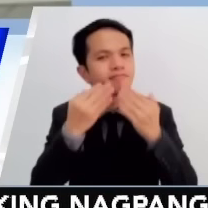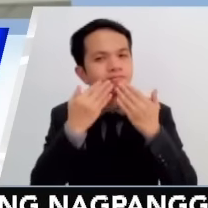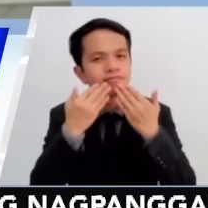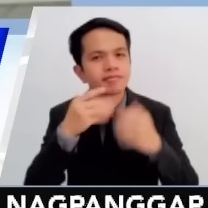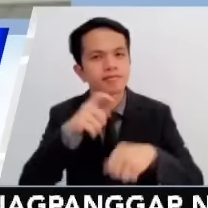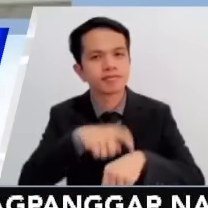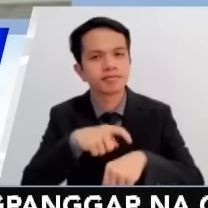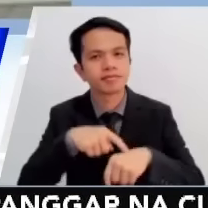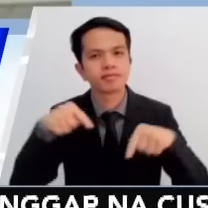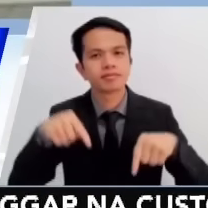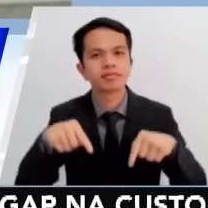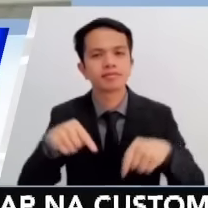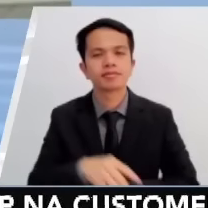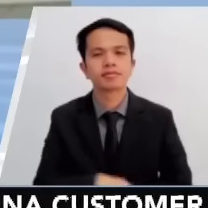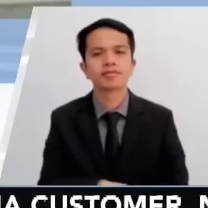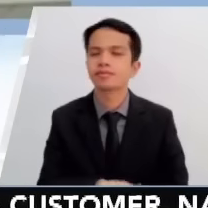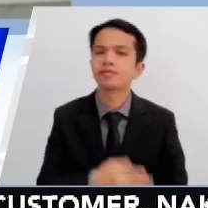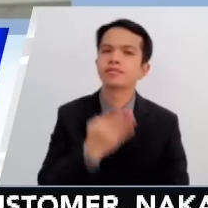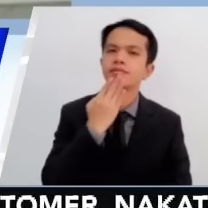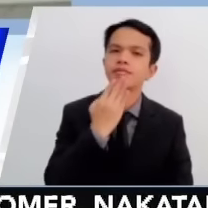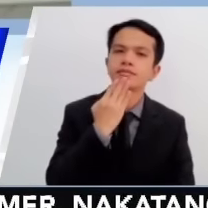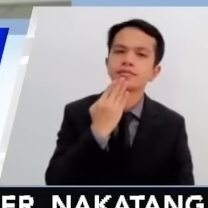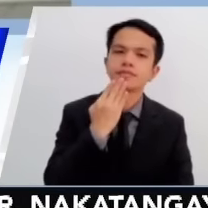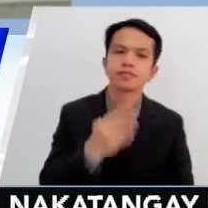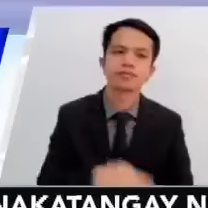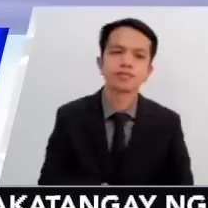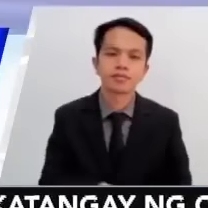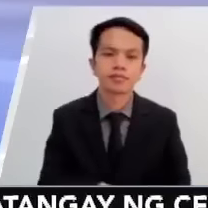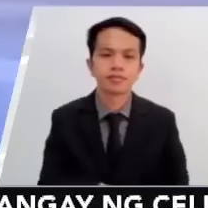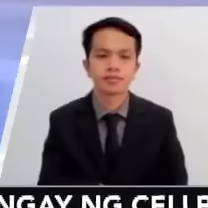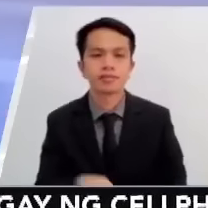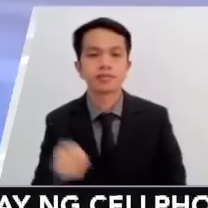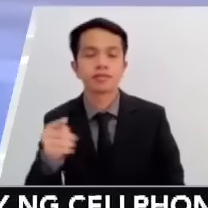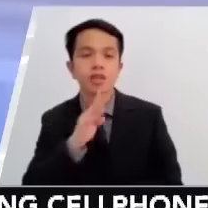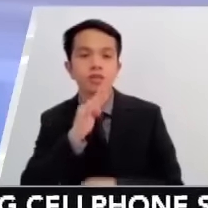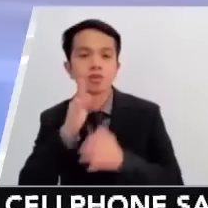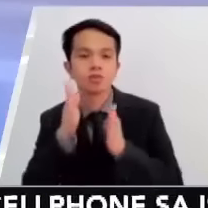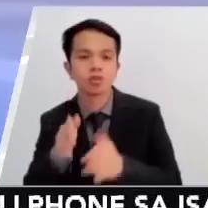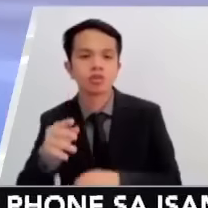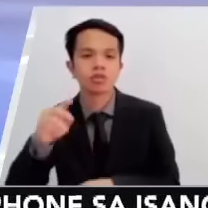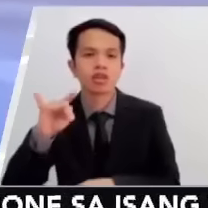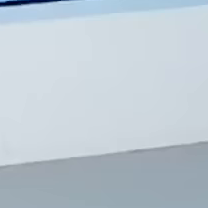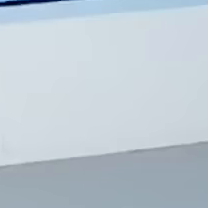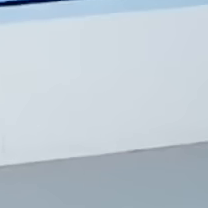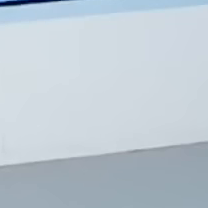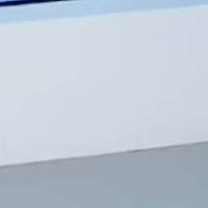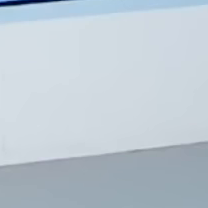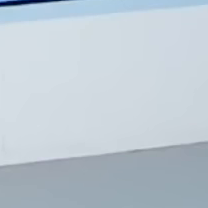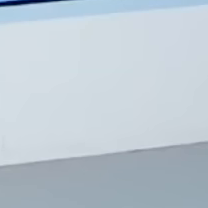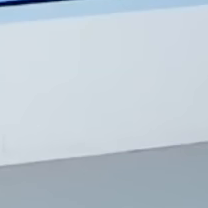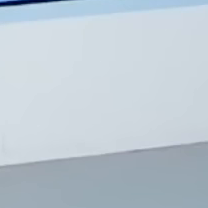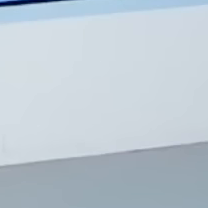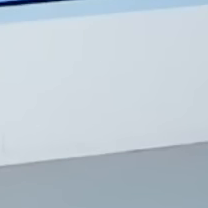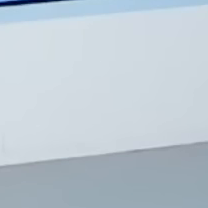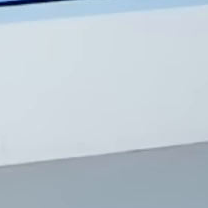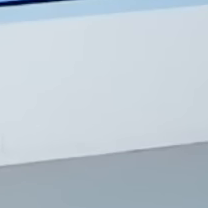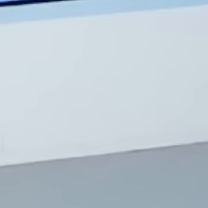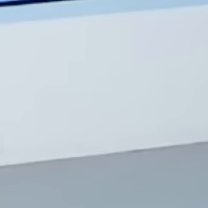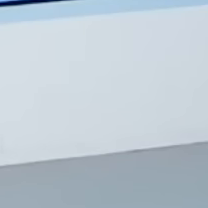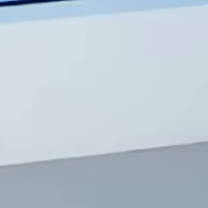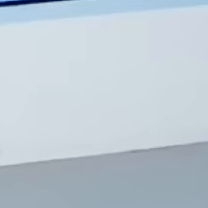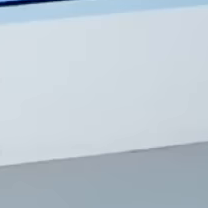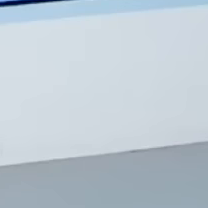hali Thank you Raffy si paok spokesperson Winston Casio kapuso alamin ang